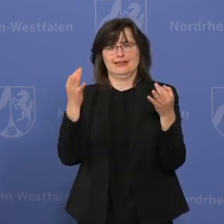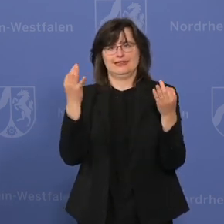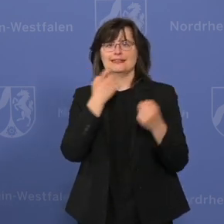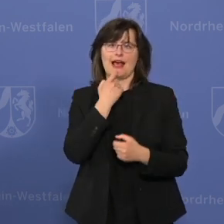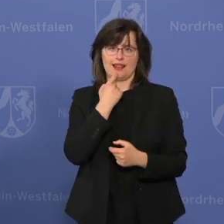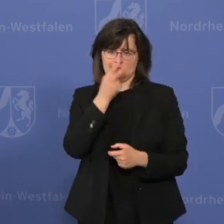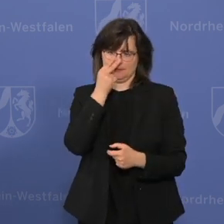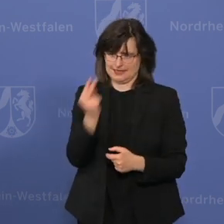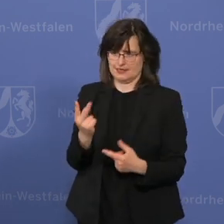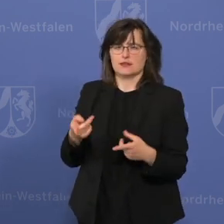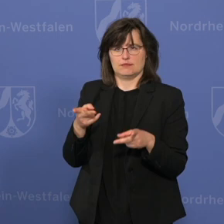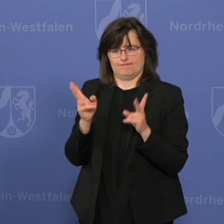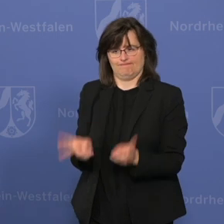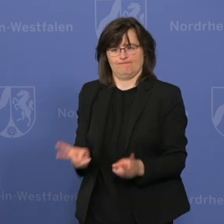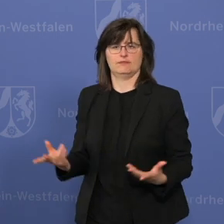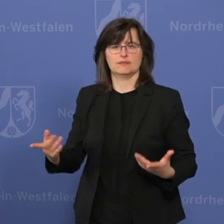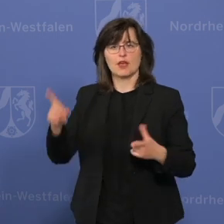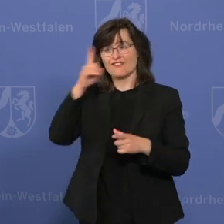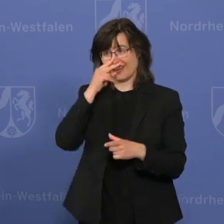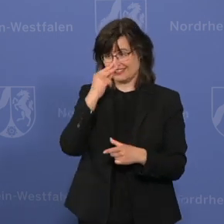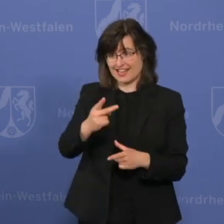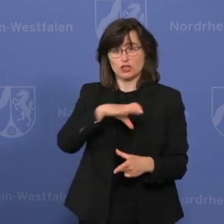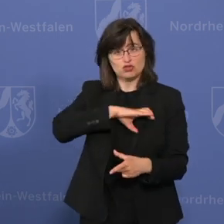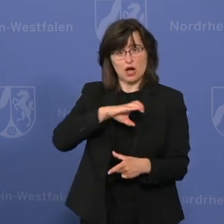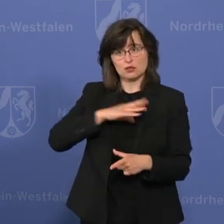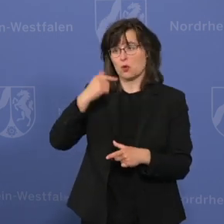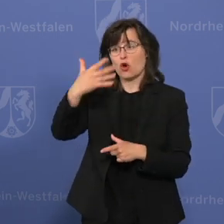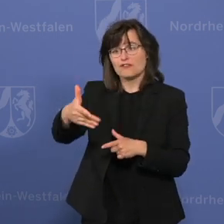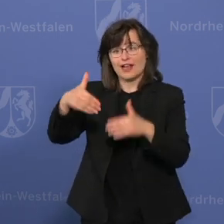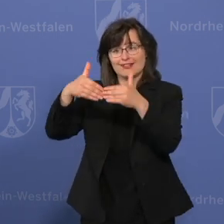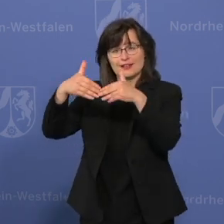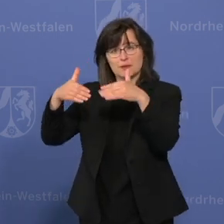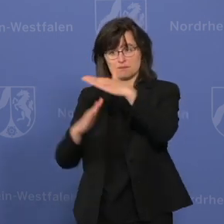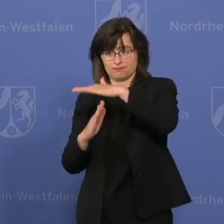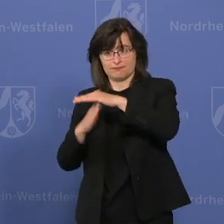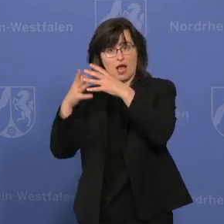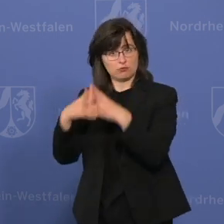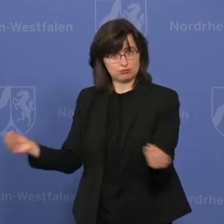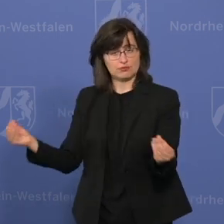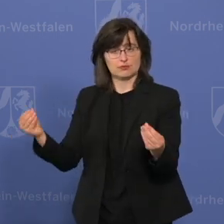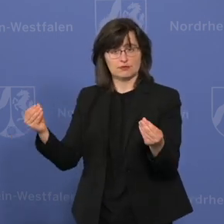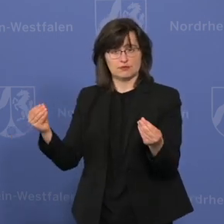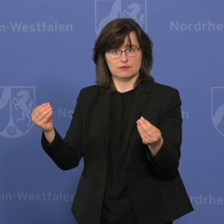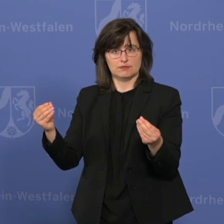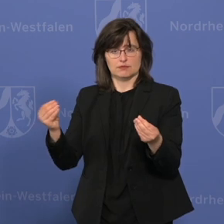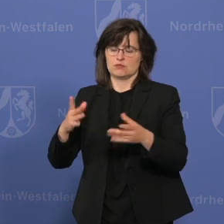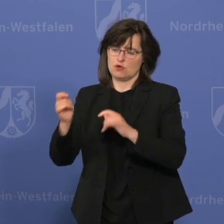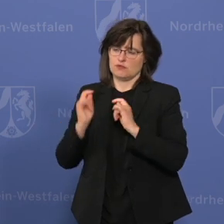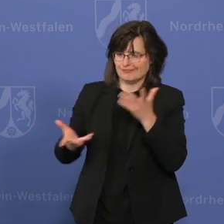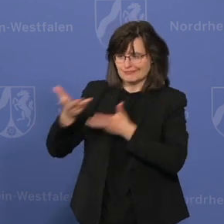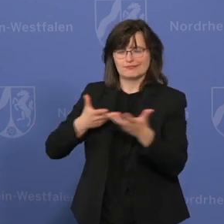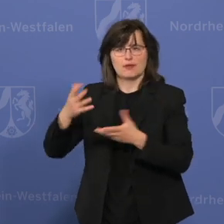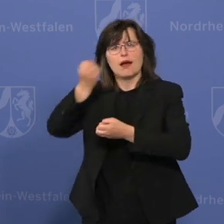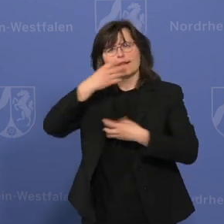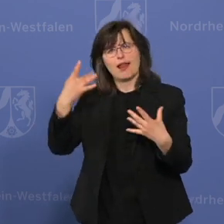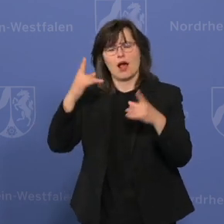Chance sehen, diese Begrenzung aufzuheben, werden wir die Ersten sein, die das auch sicherlich mit vorschlagen werden. Aber man muss das eben in Einklang